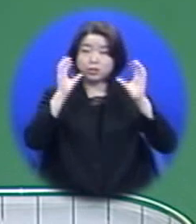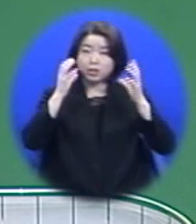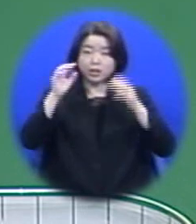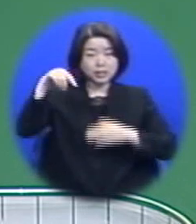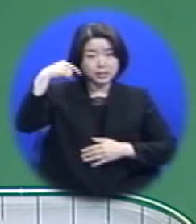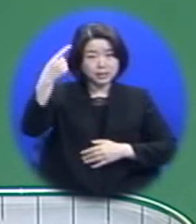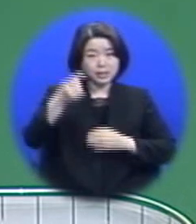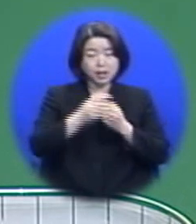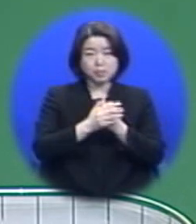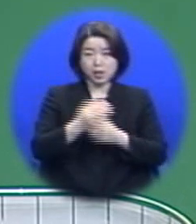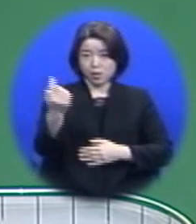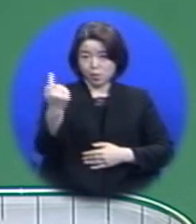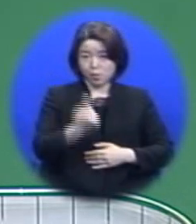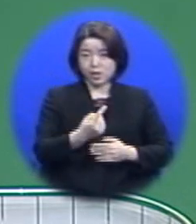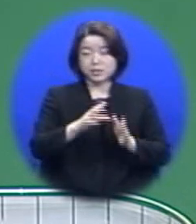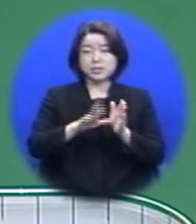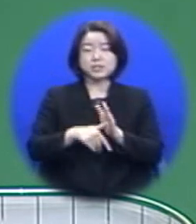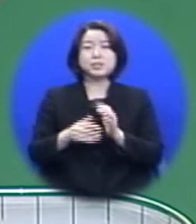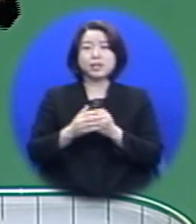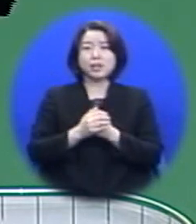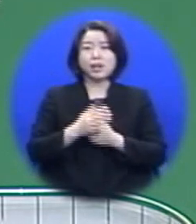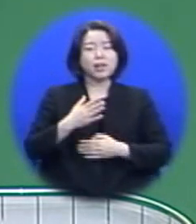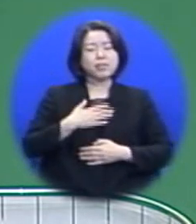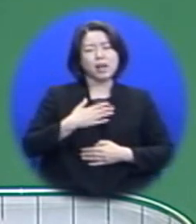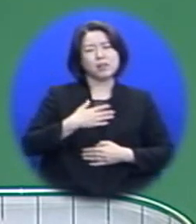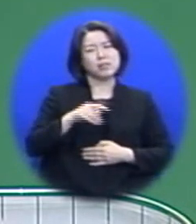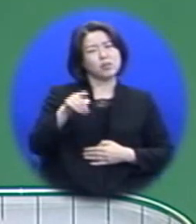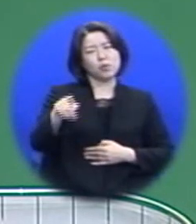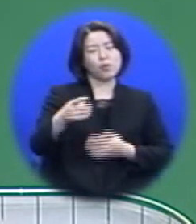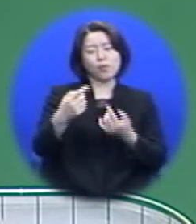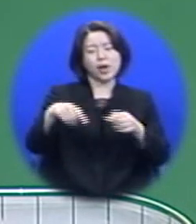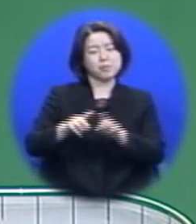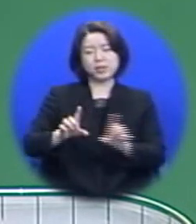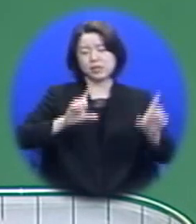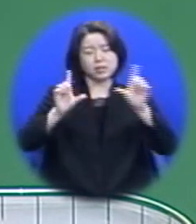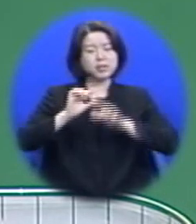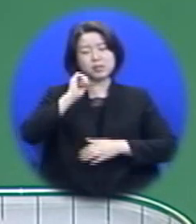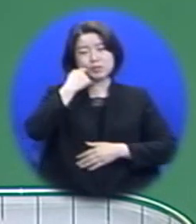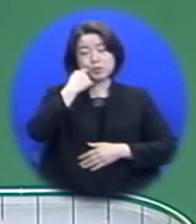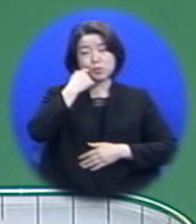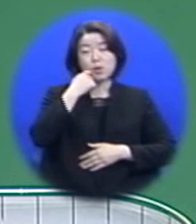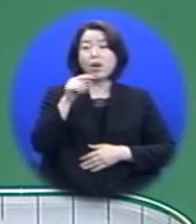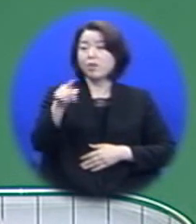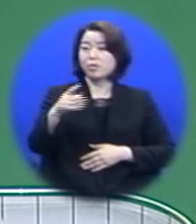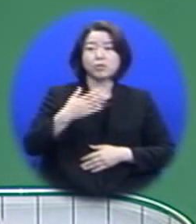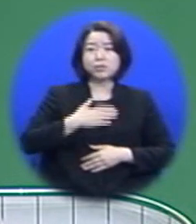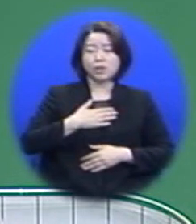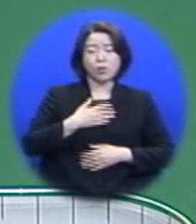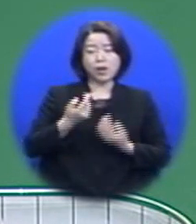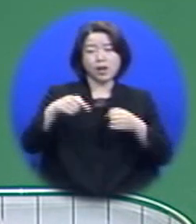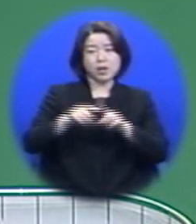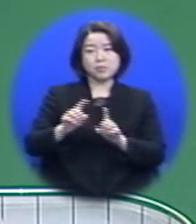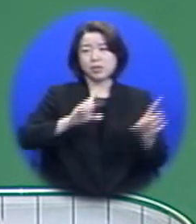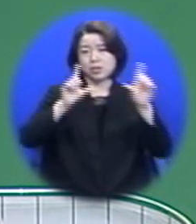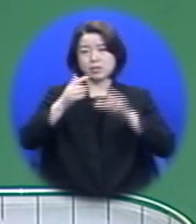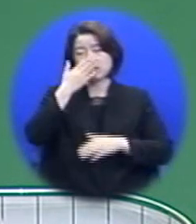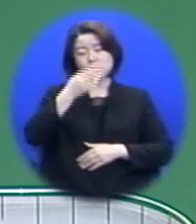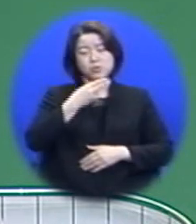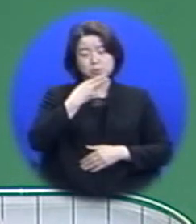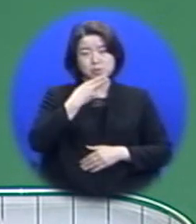그다음에 왔을 때 나는 너와 같이 살 수 없다 너는 나와 같이 살 수